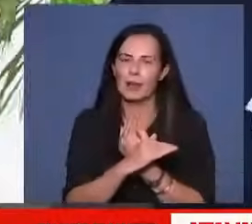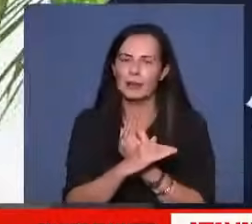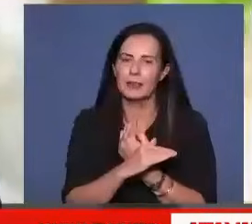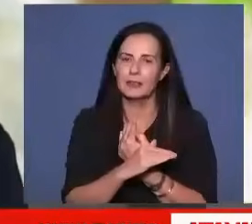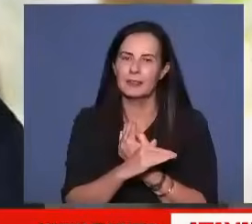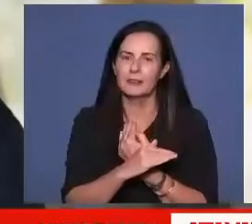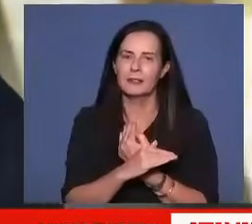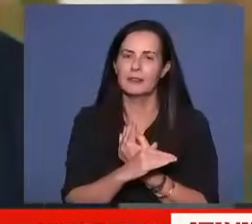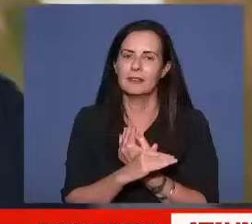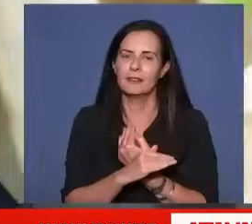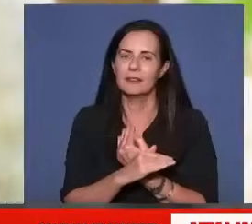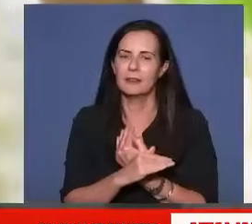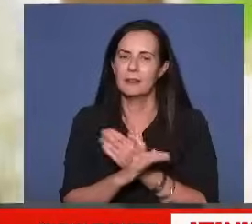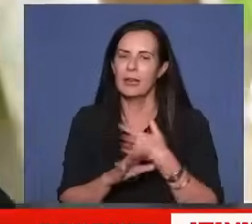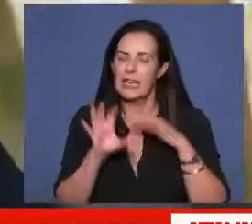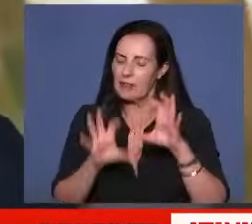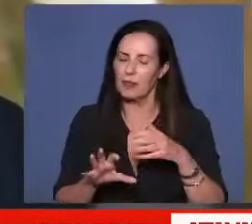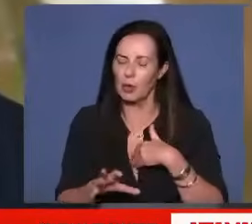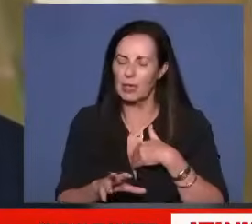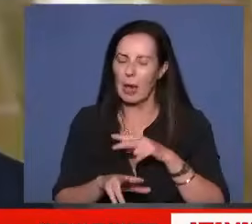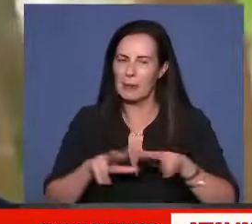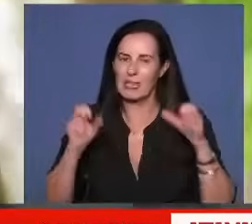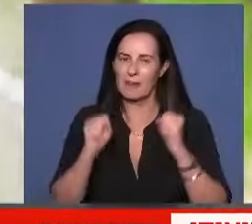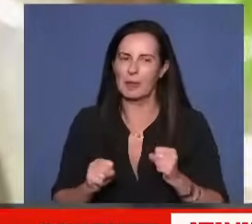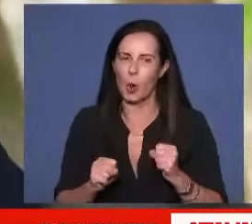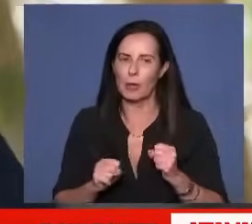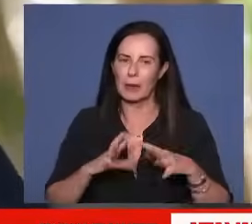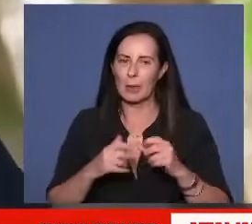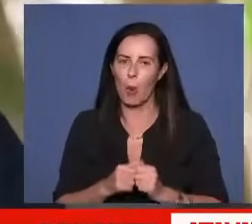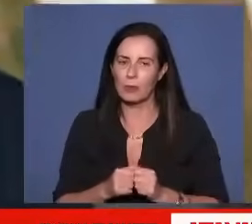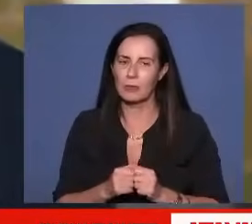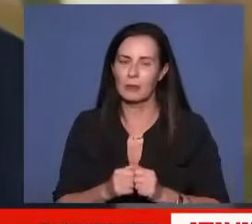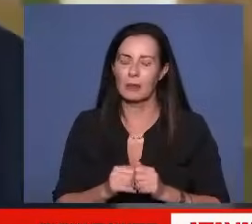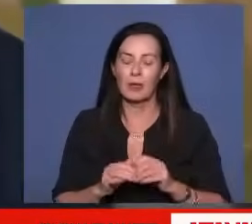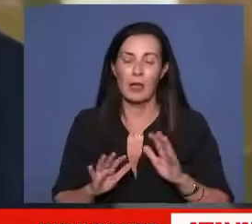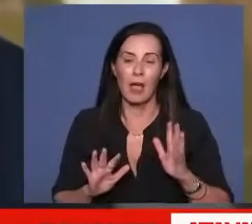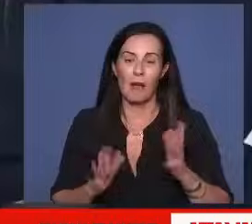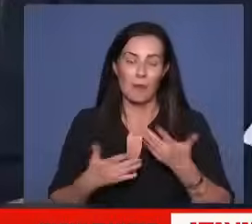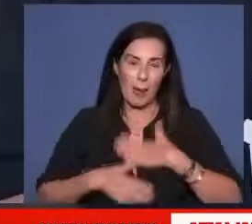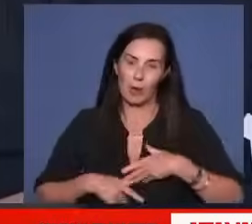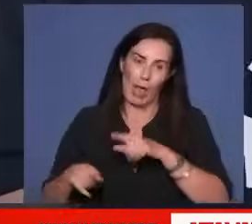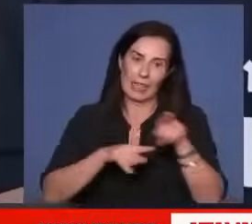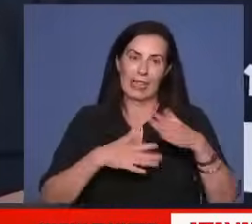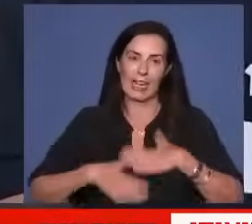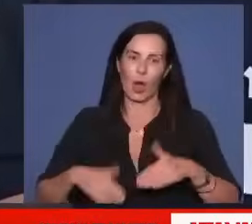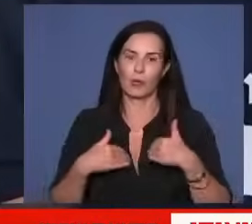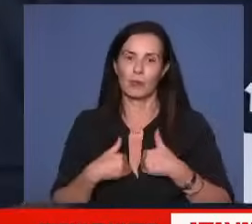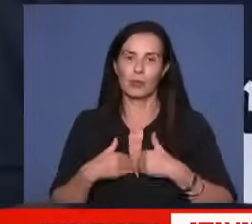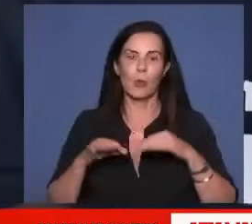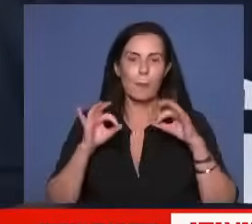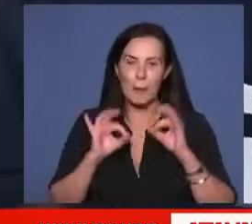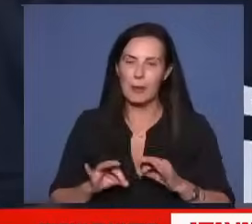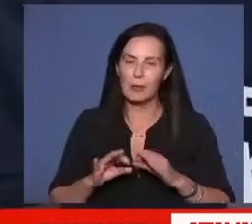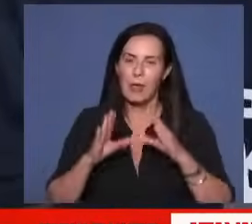מנהרה. מאוד הפחיד אותי המציאות הביטחונית. ומה שהרגיע אותי זה אתם. אנחנו באמת